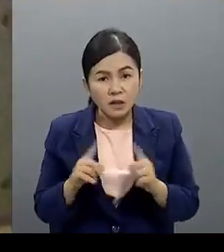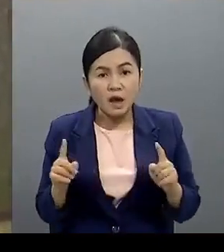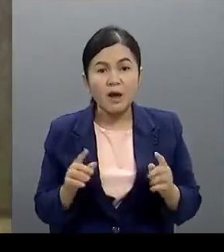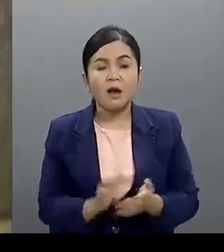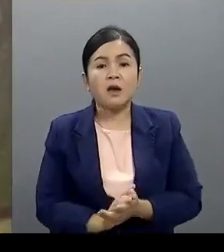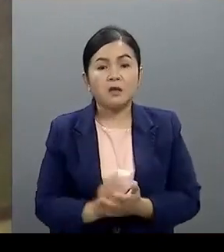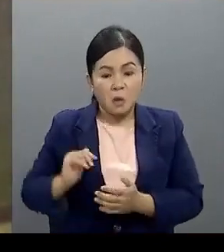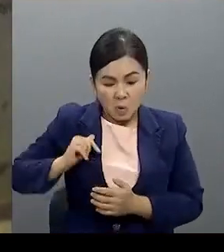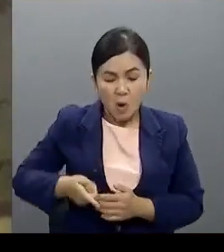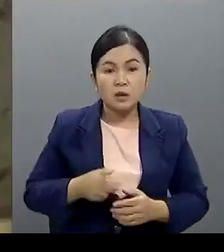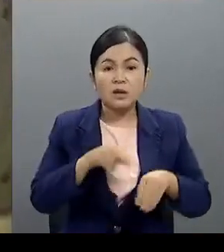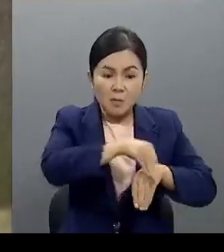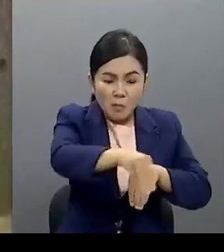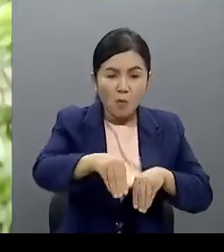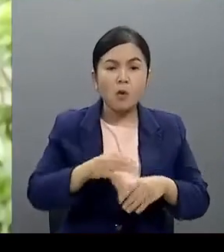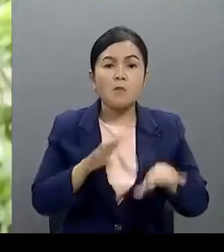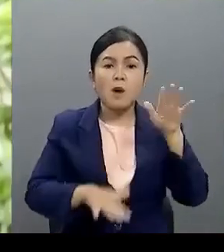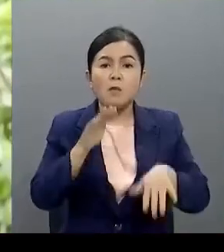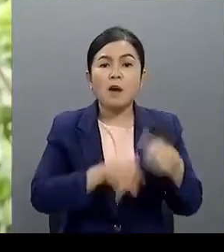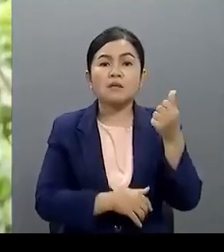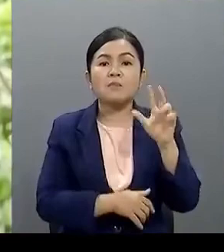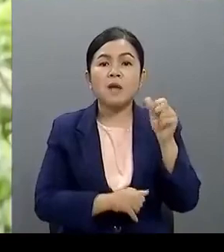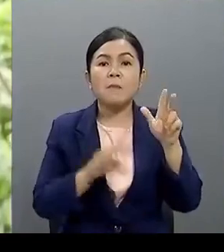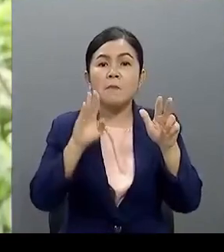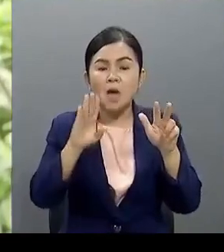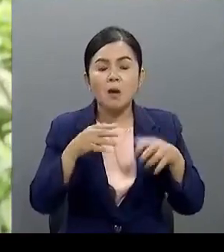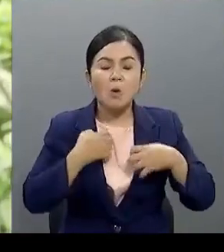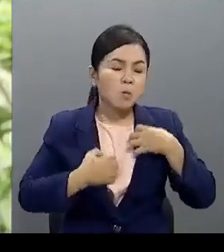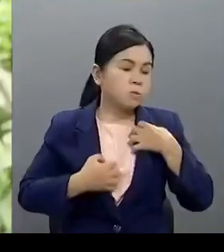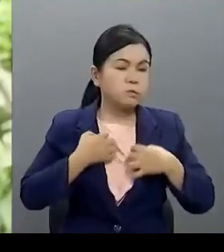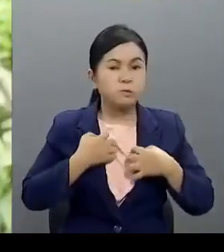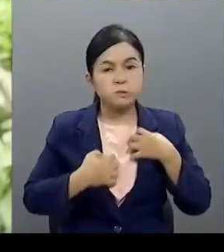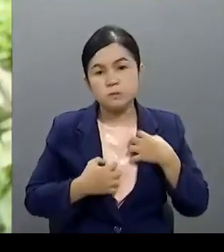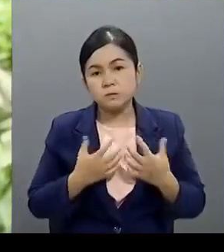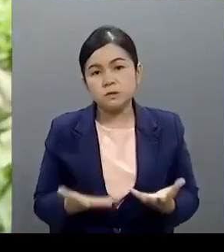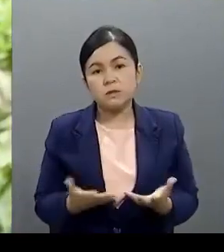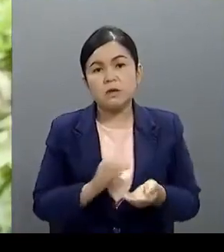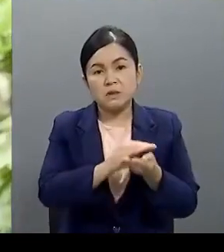บาทจึงทำให้ชาวสวนเดือดร้อนและมะม่วงทยอยเน่าเสียหายไปทุกวัน